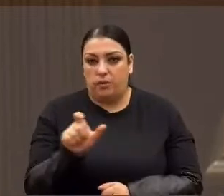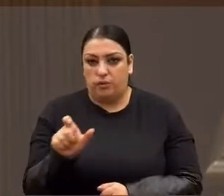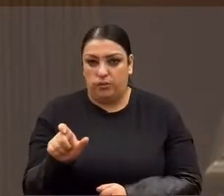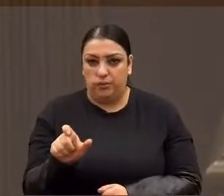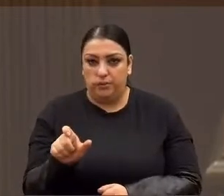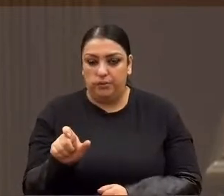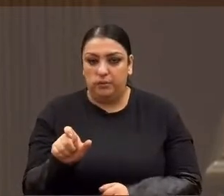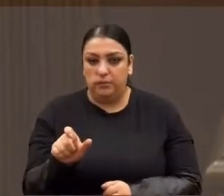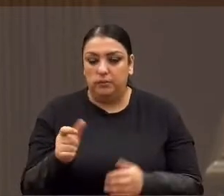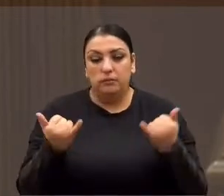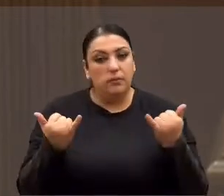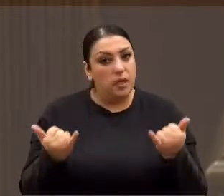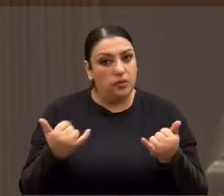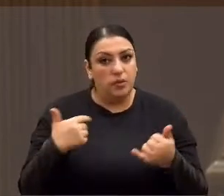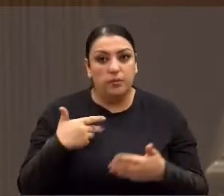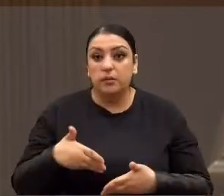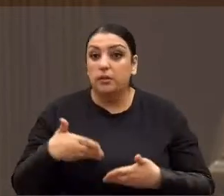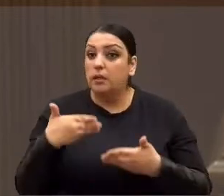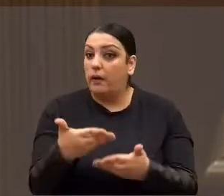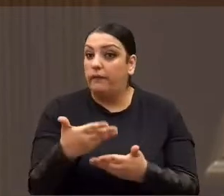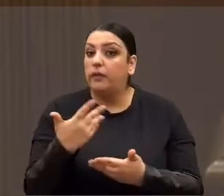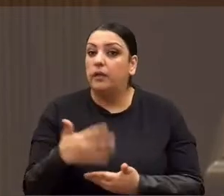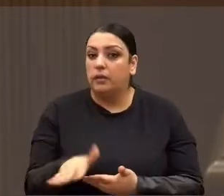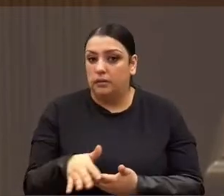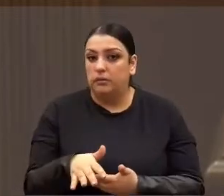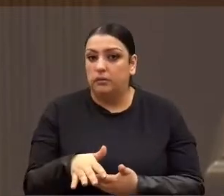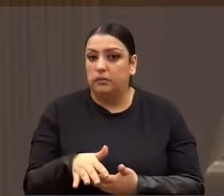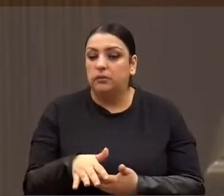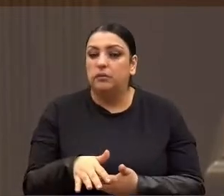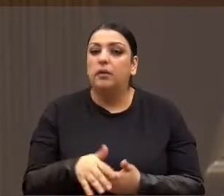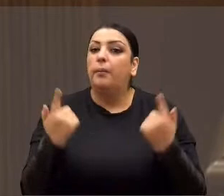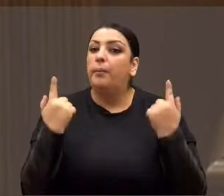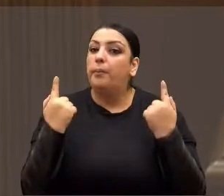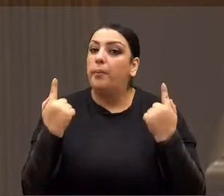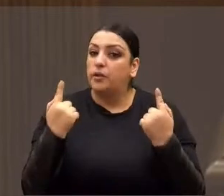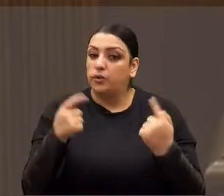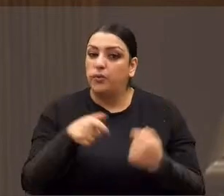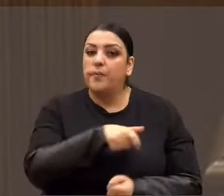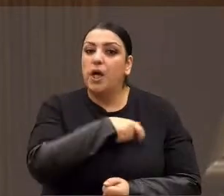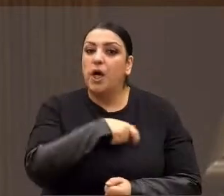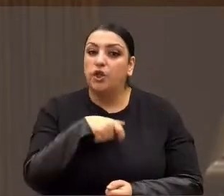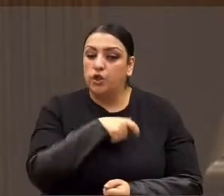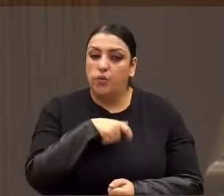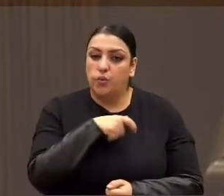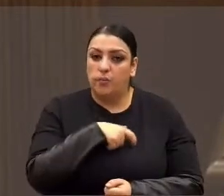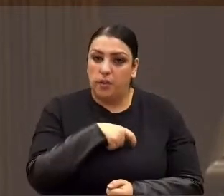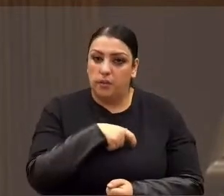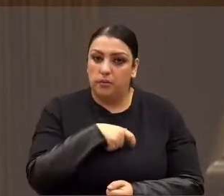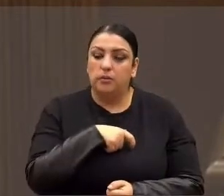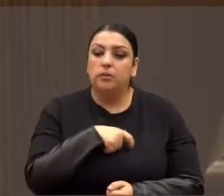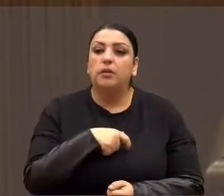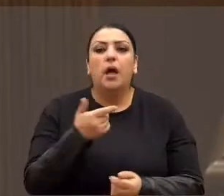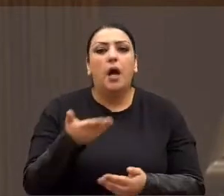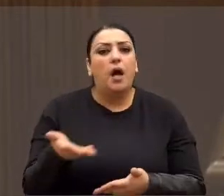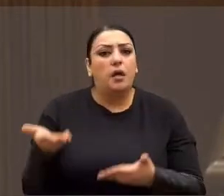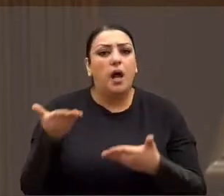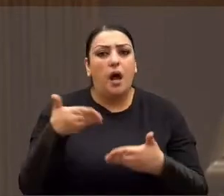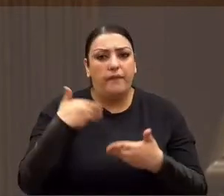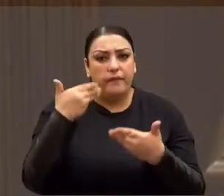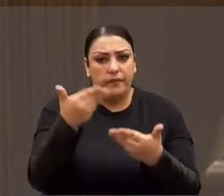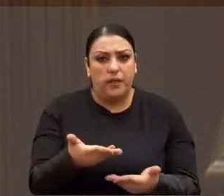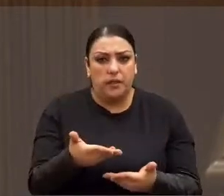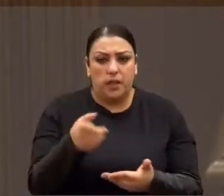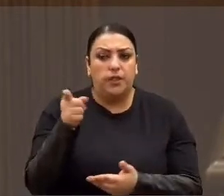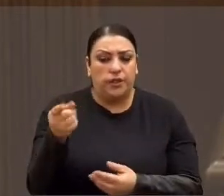Մեզ այսօր հրավիրել են պաշտոնական ընդդիմության կողմից, հրավերը ստացել ենք իրենց